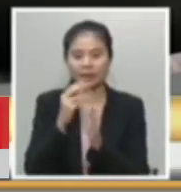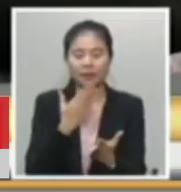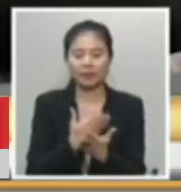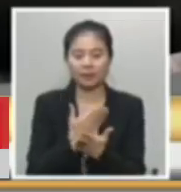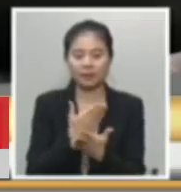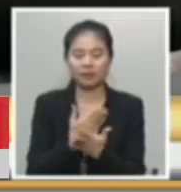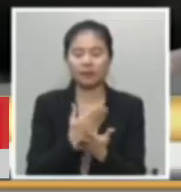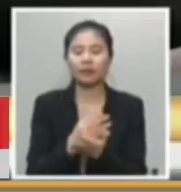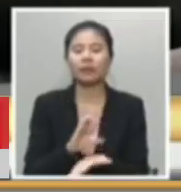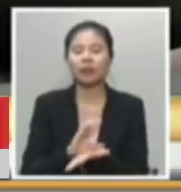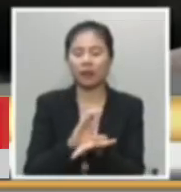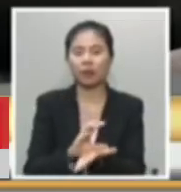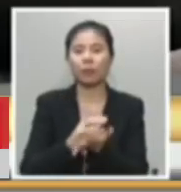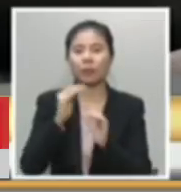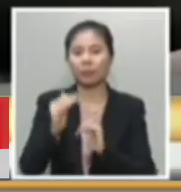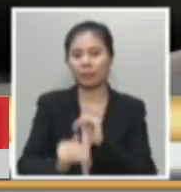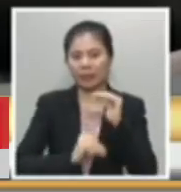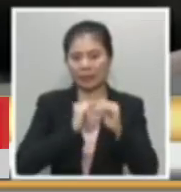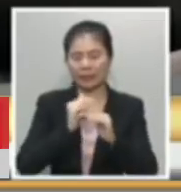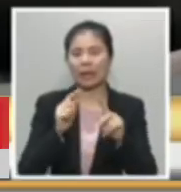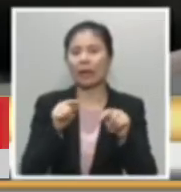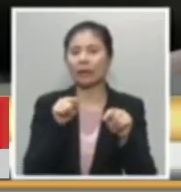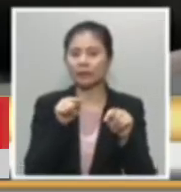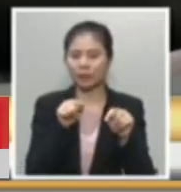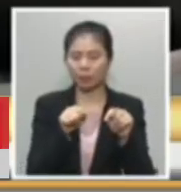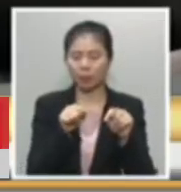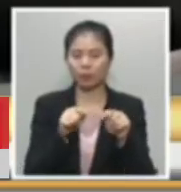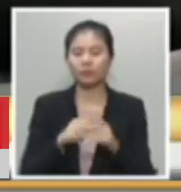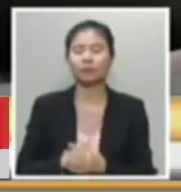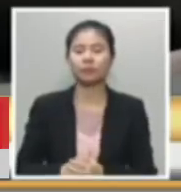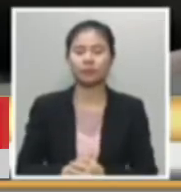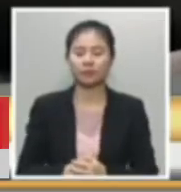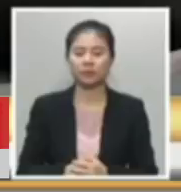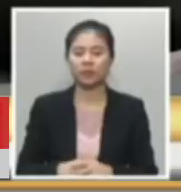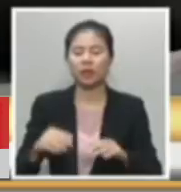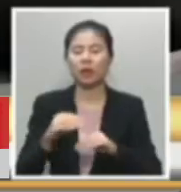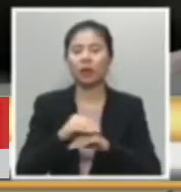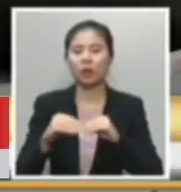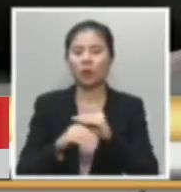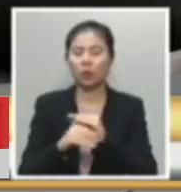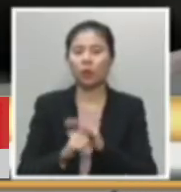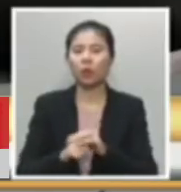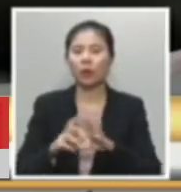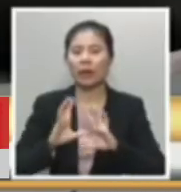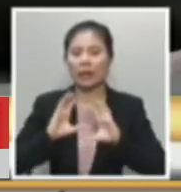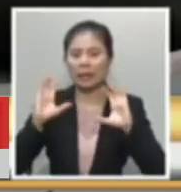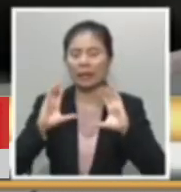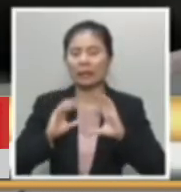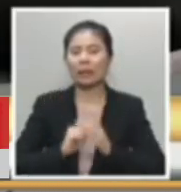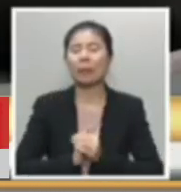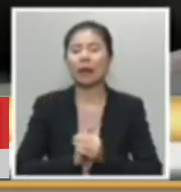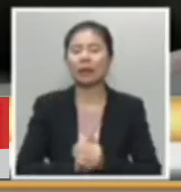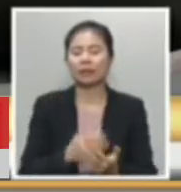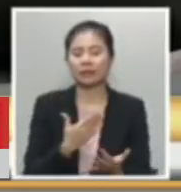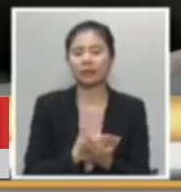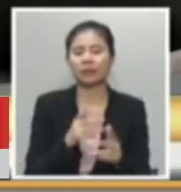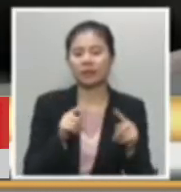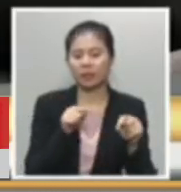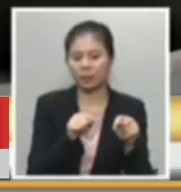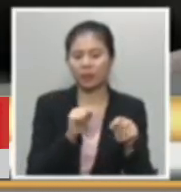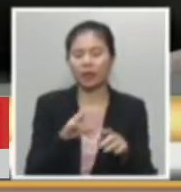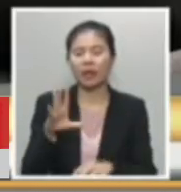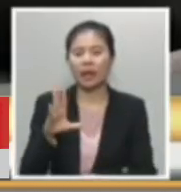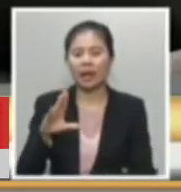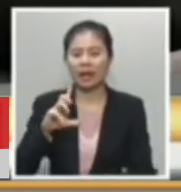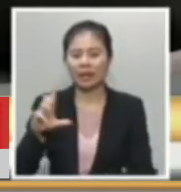พัฒนาตำบลโครงการประชารัฐตำบลละ5ล้านท่านประธานทราบไหมครับว่าบางตำบลใช้เ